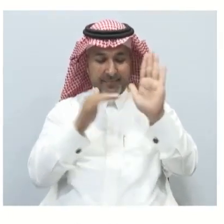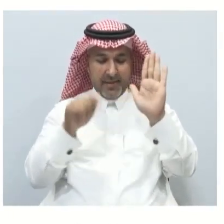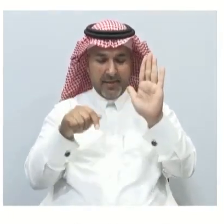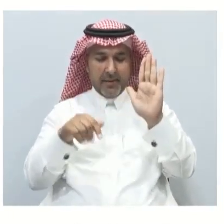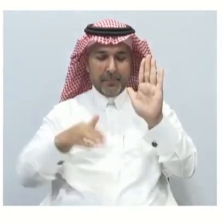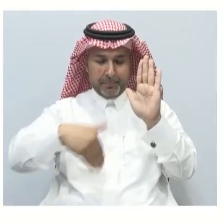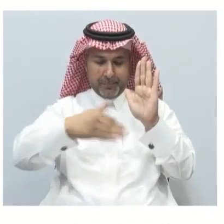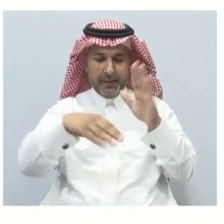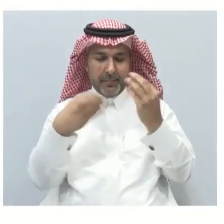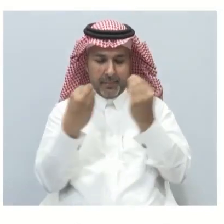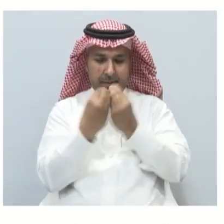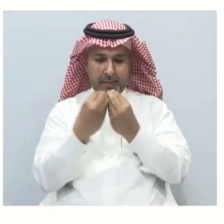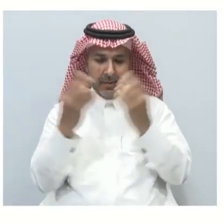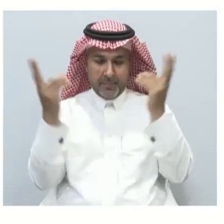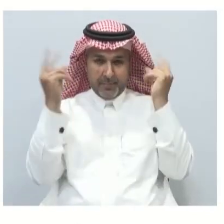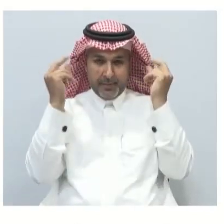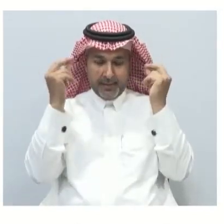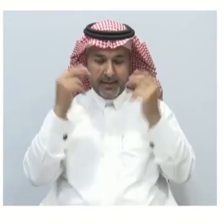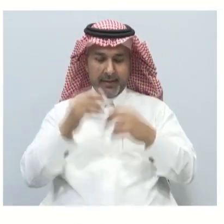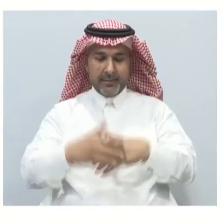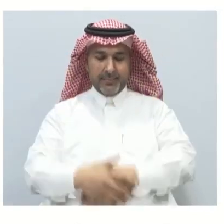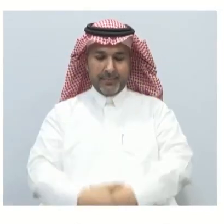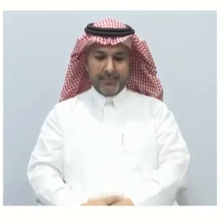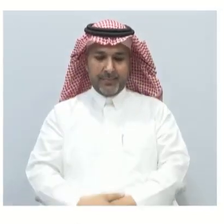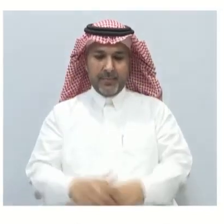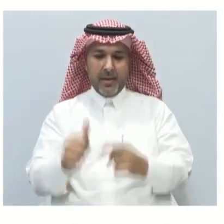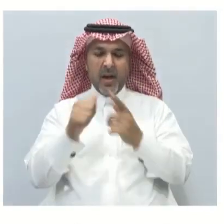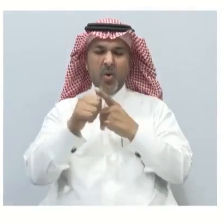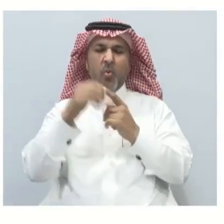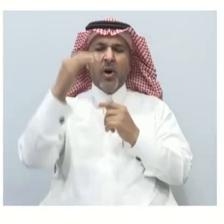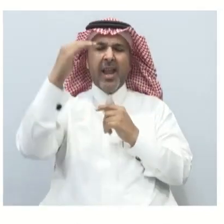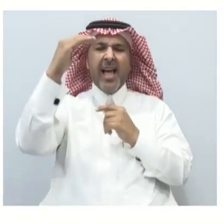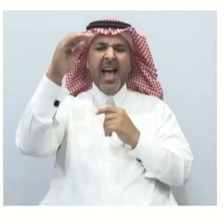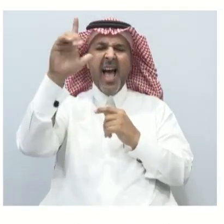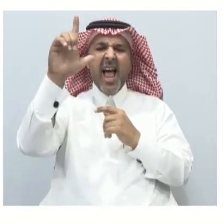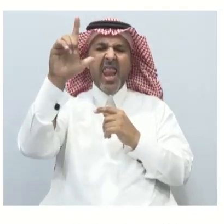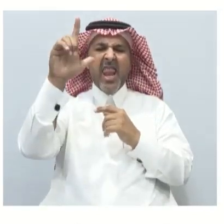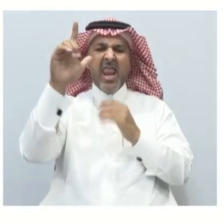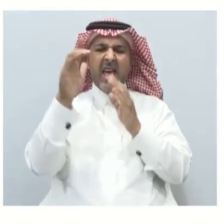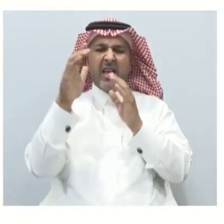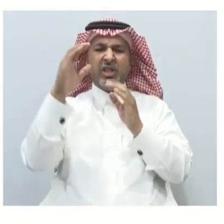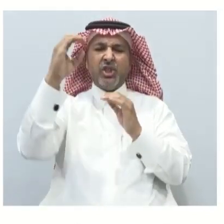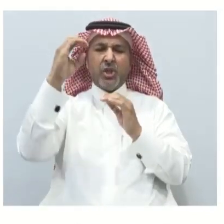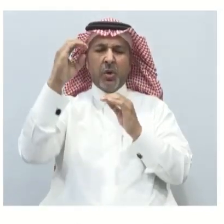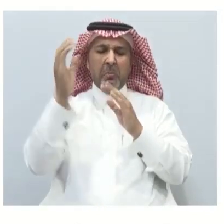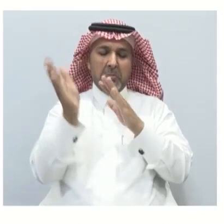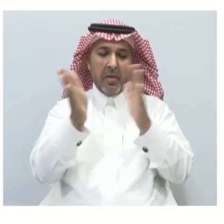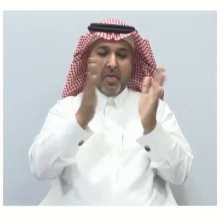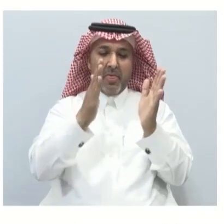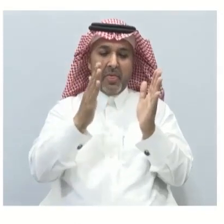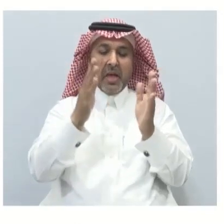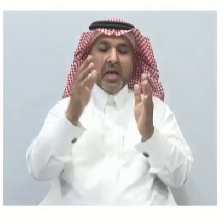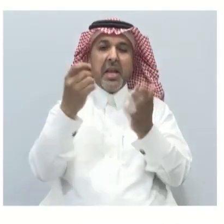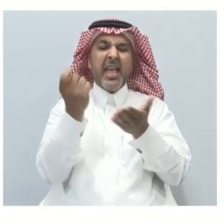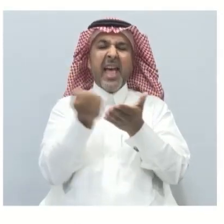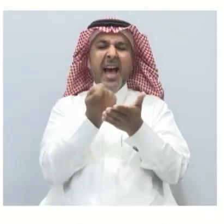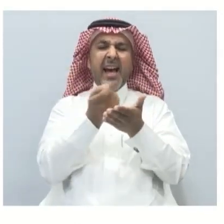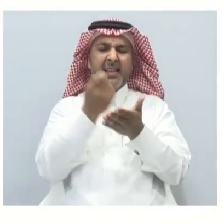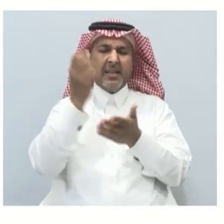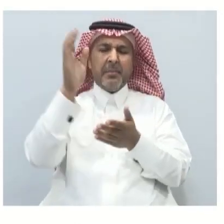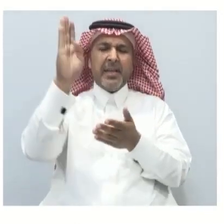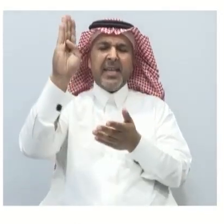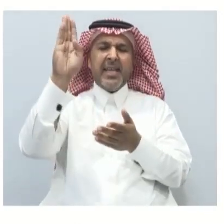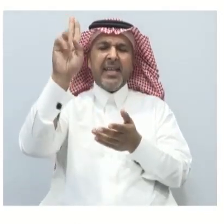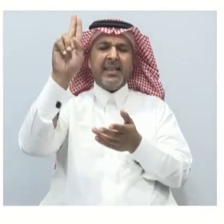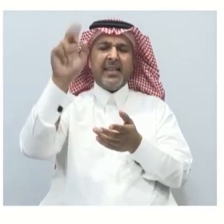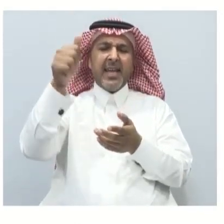نكتبها وفي اللقاء القادم ان شاء الله حنتكلم عن مساله الربح المركب وهي مساله اقتصاديه مهمه جدا في علم الاقتصاد